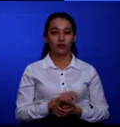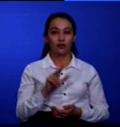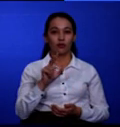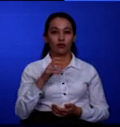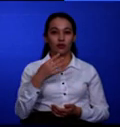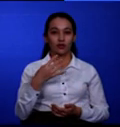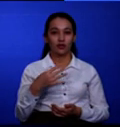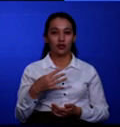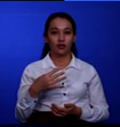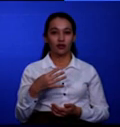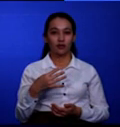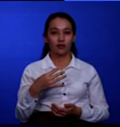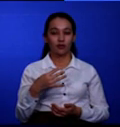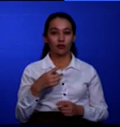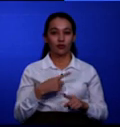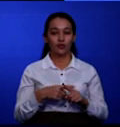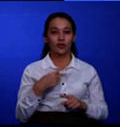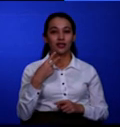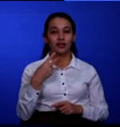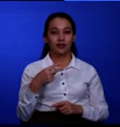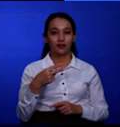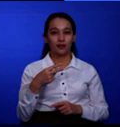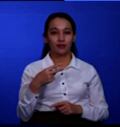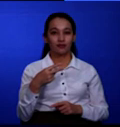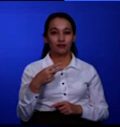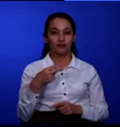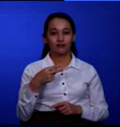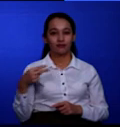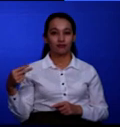340 bilan 20 ning yig'indisi